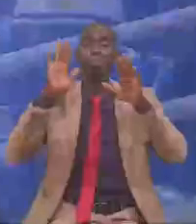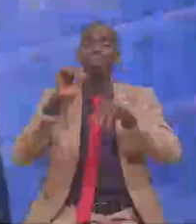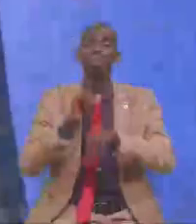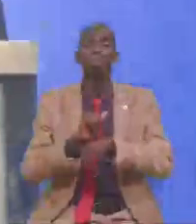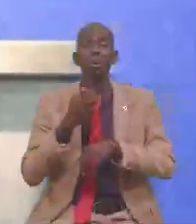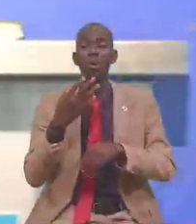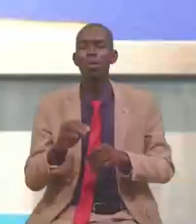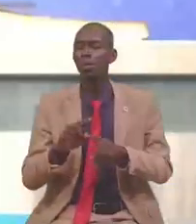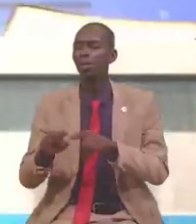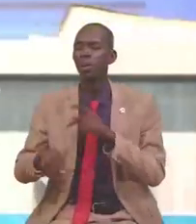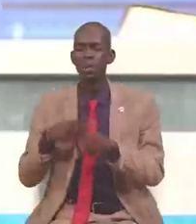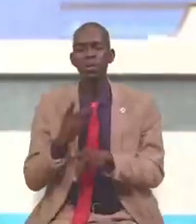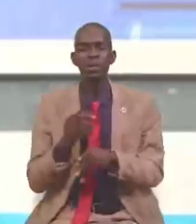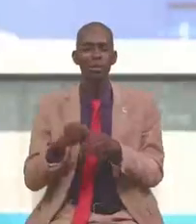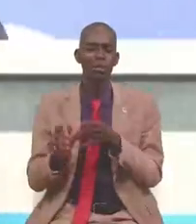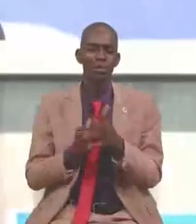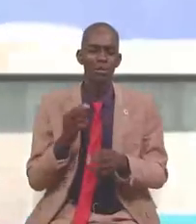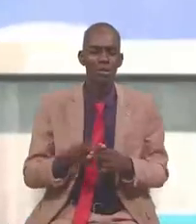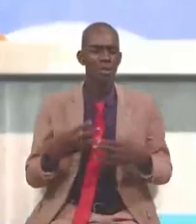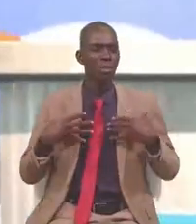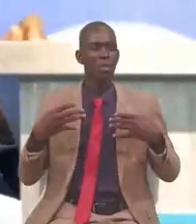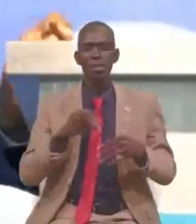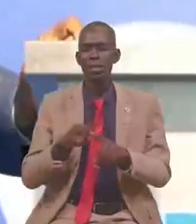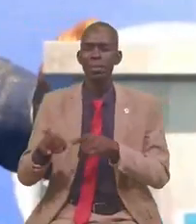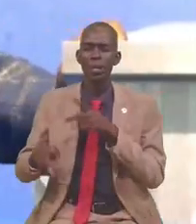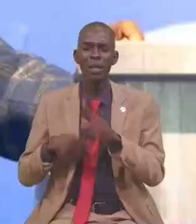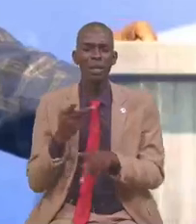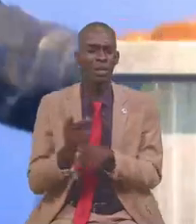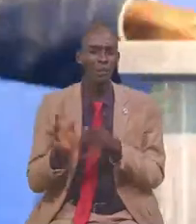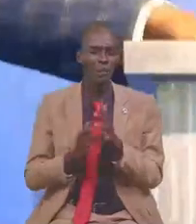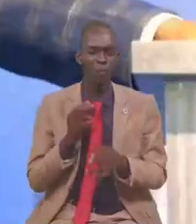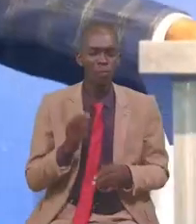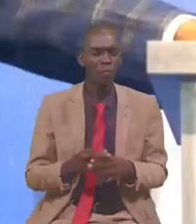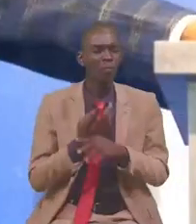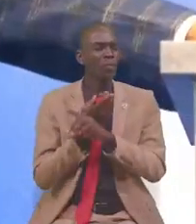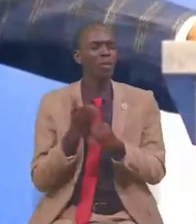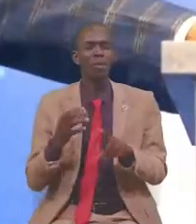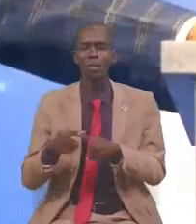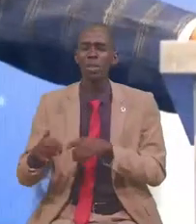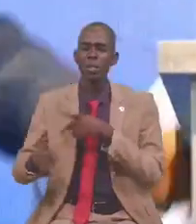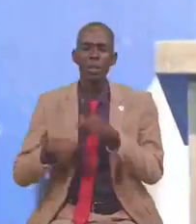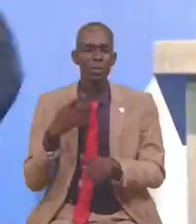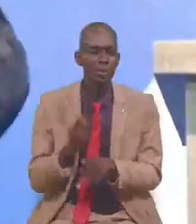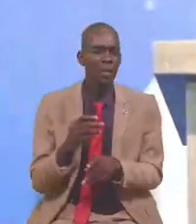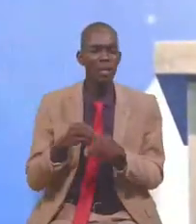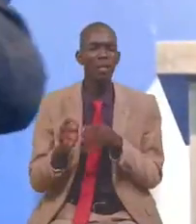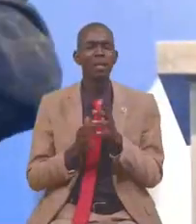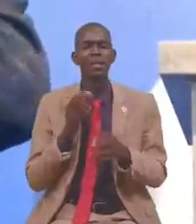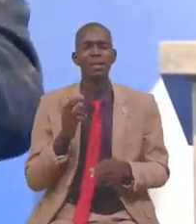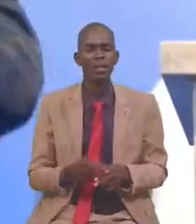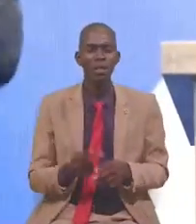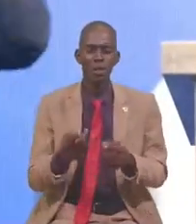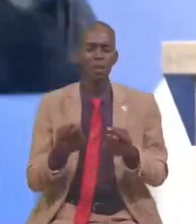Tout genre de miracle, tout genre de guérison, tout genre de délivrance, que cela